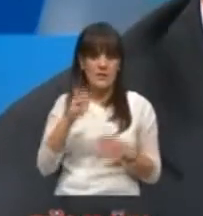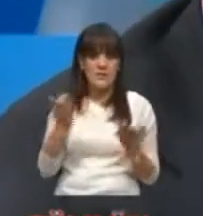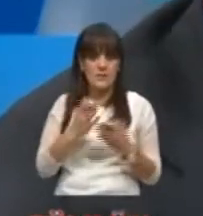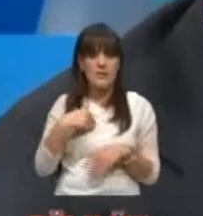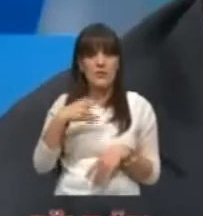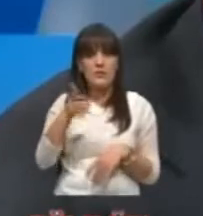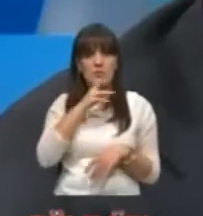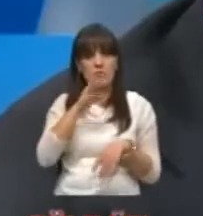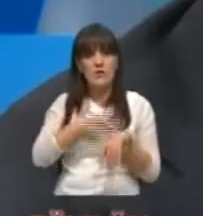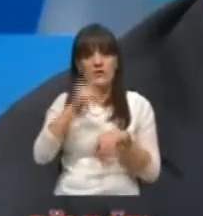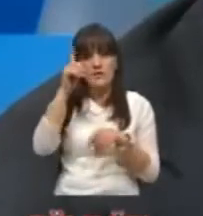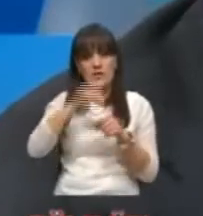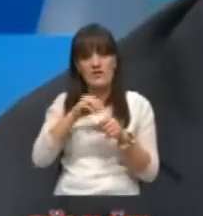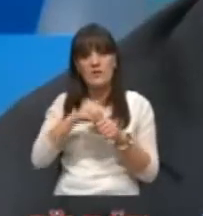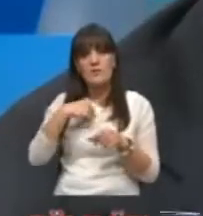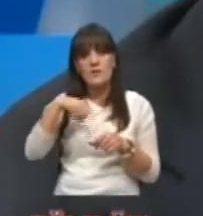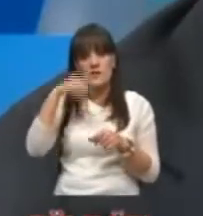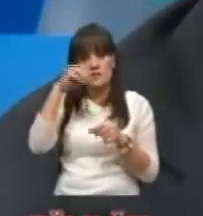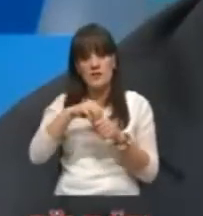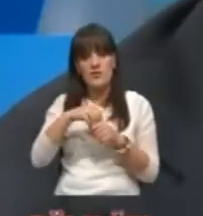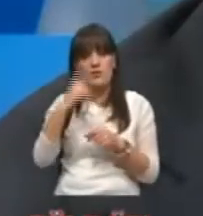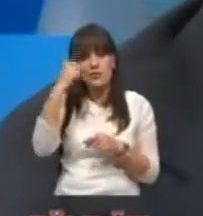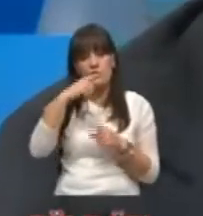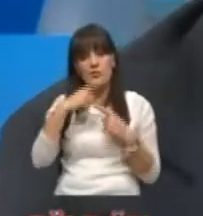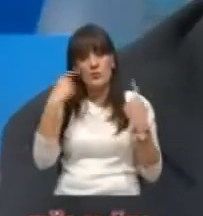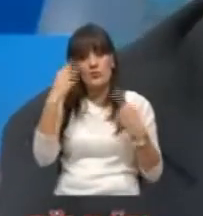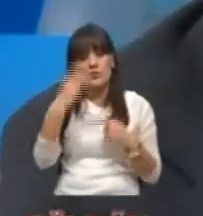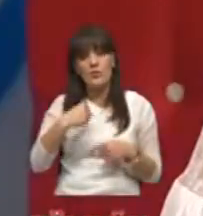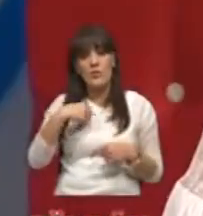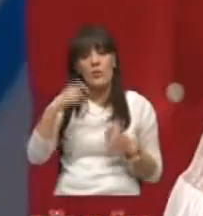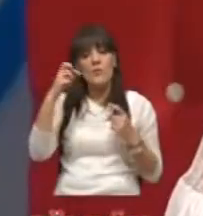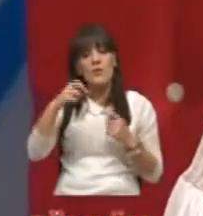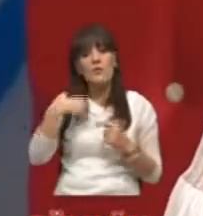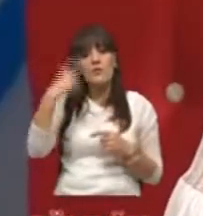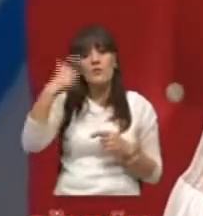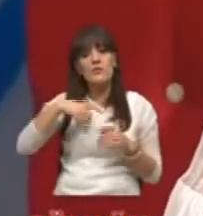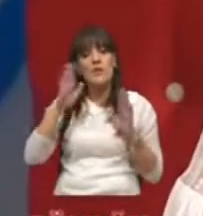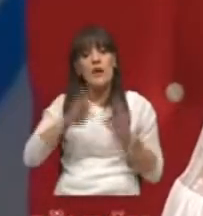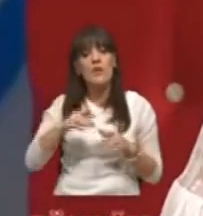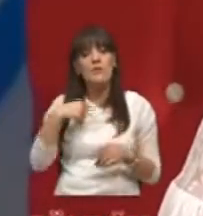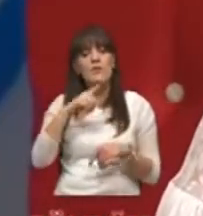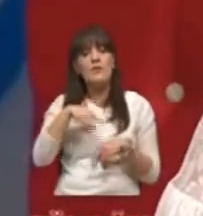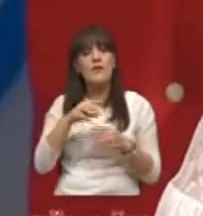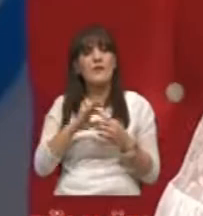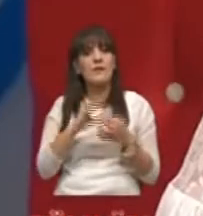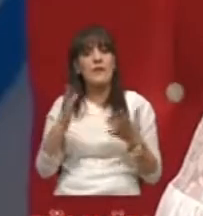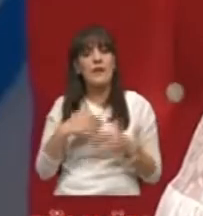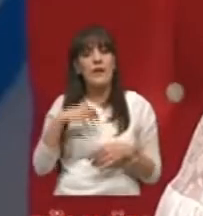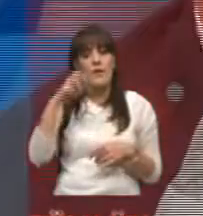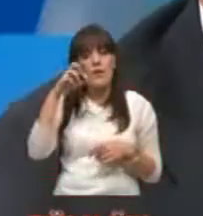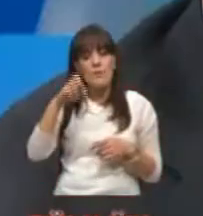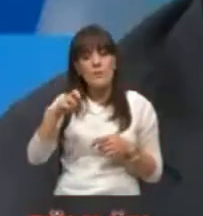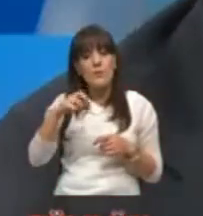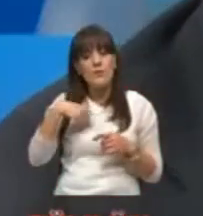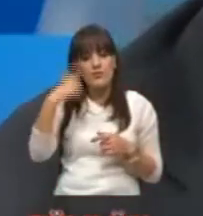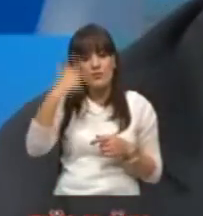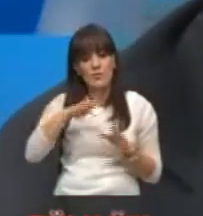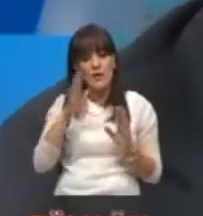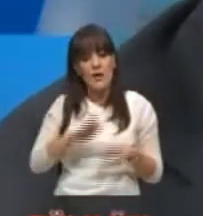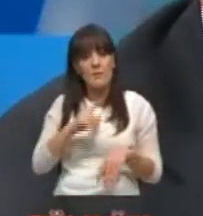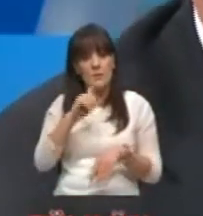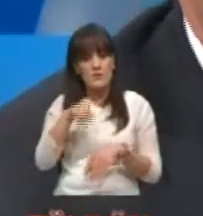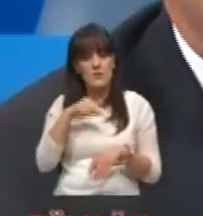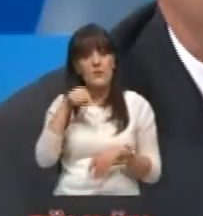sonuç hasta açısından da bizim açımızdan da üzgüldürücü olsun. Protezin vücutta kalma süresi nedir? Protezin vücutta kalma